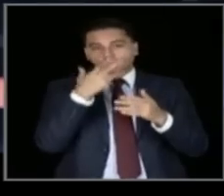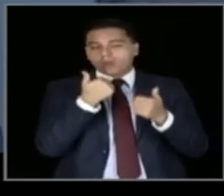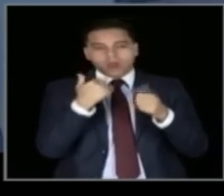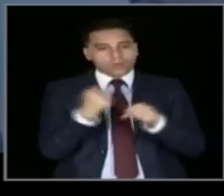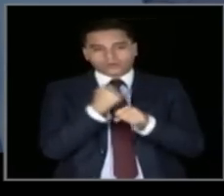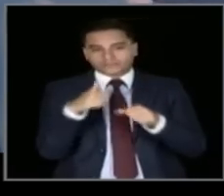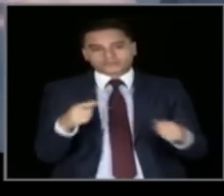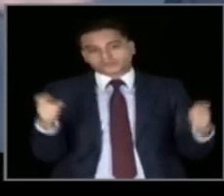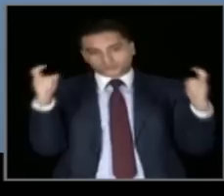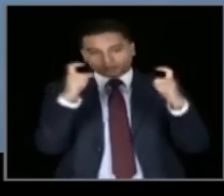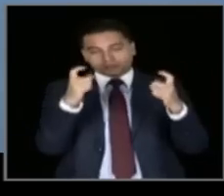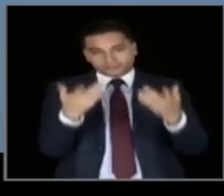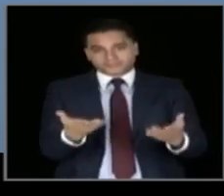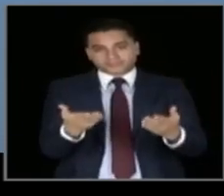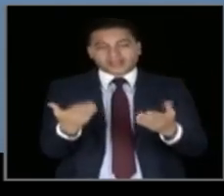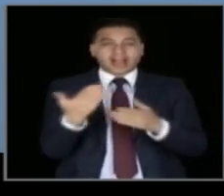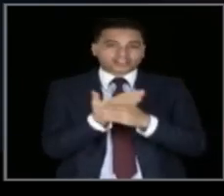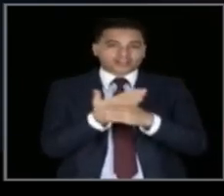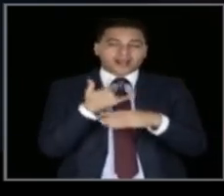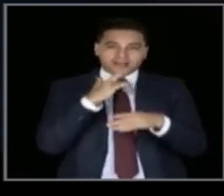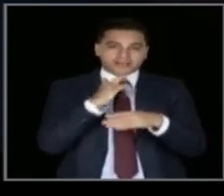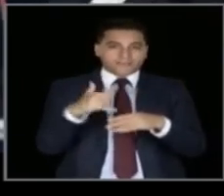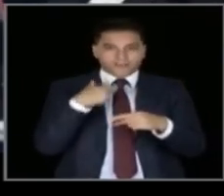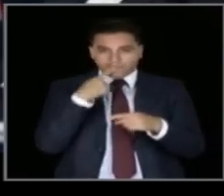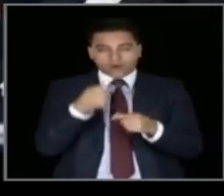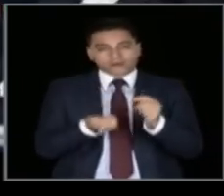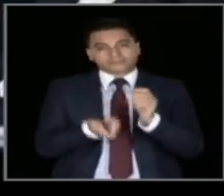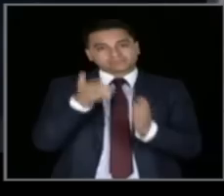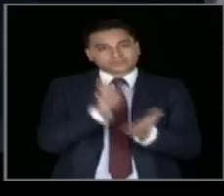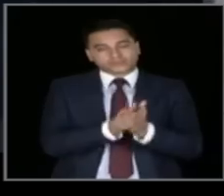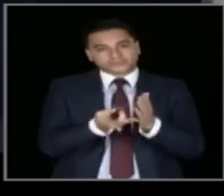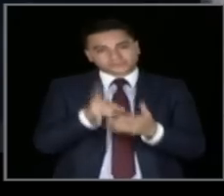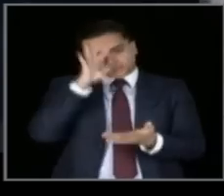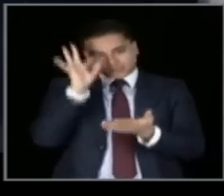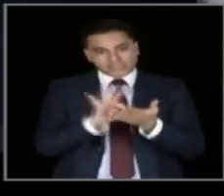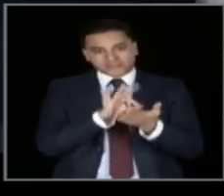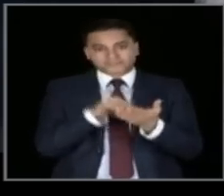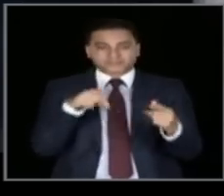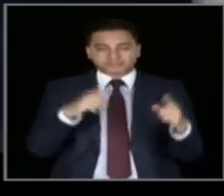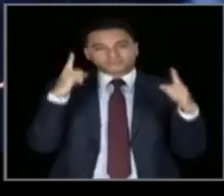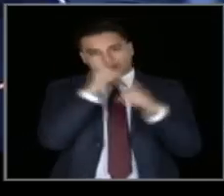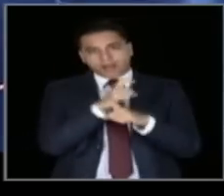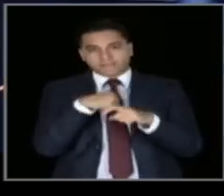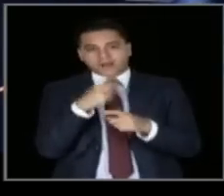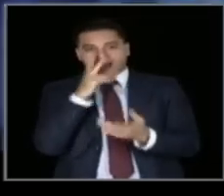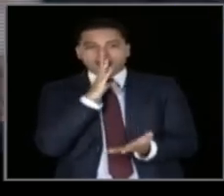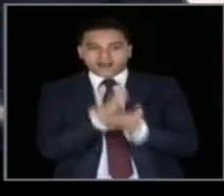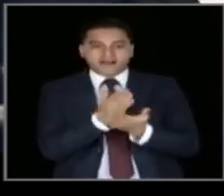الاستوديو. عشان كده لما قلت إن الحظ ما كانش حالفهم كان فعلا عندي